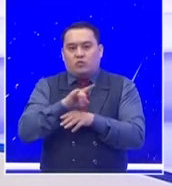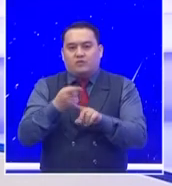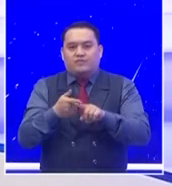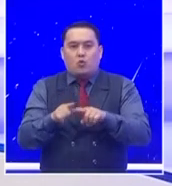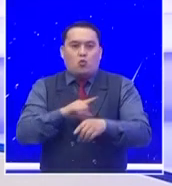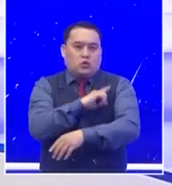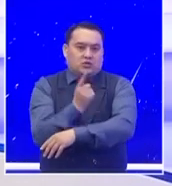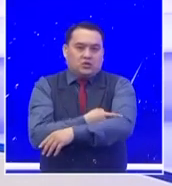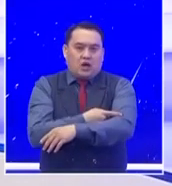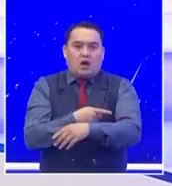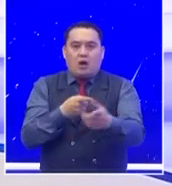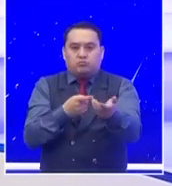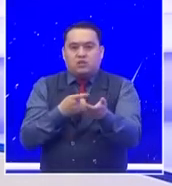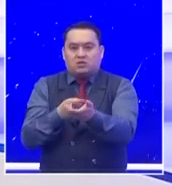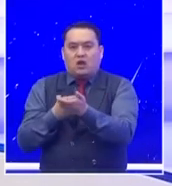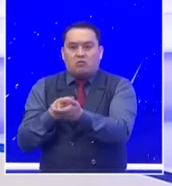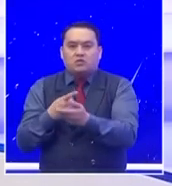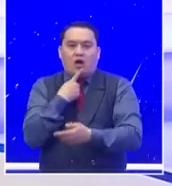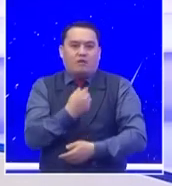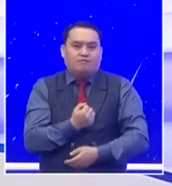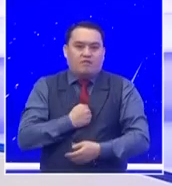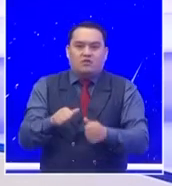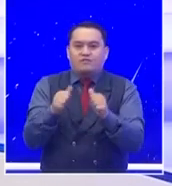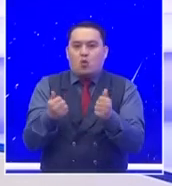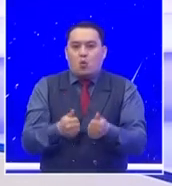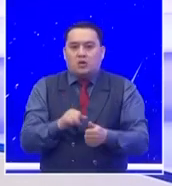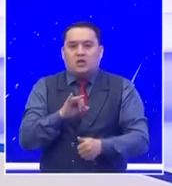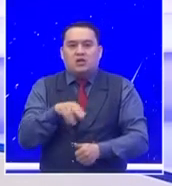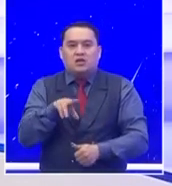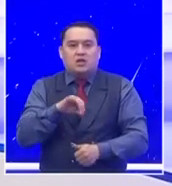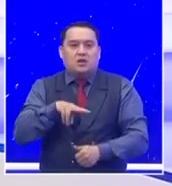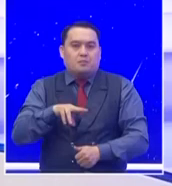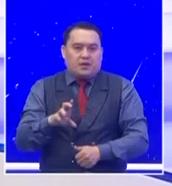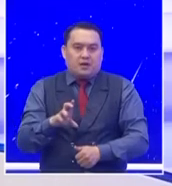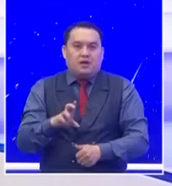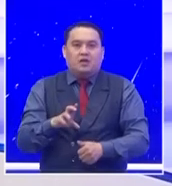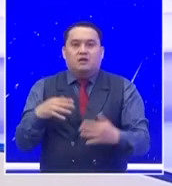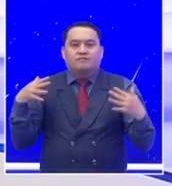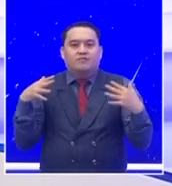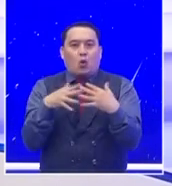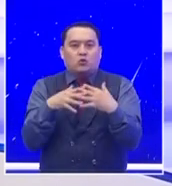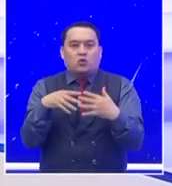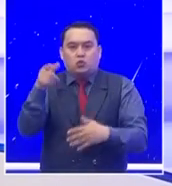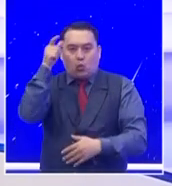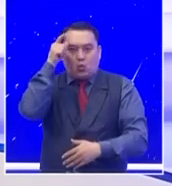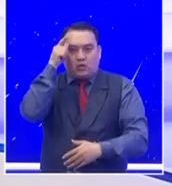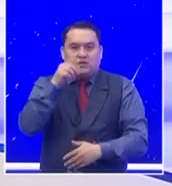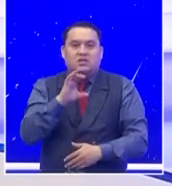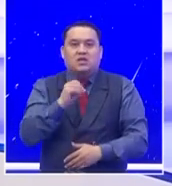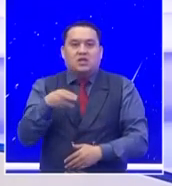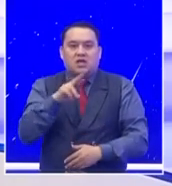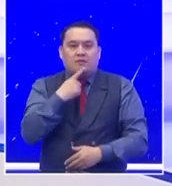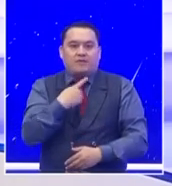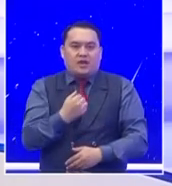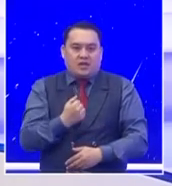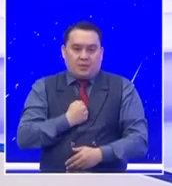усилили обстрелы позиций вооруженных формирований в провинции идлиб на фоне столкновений между турецкими и сирийскими военными